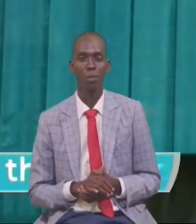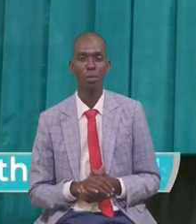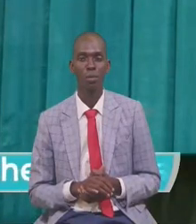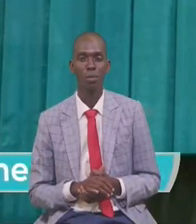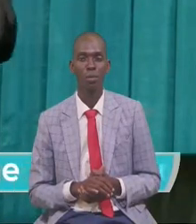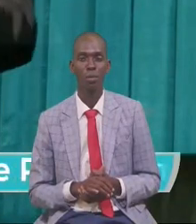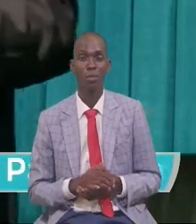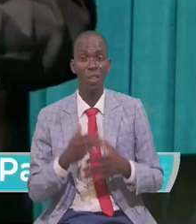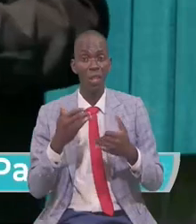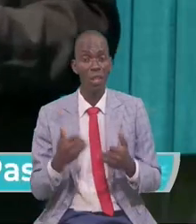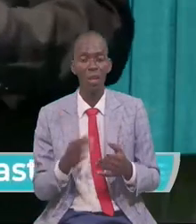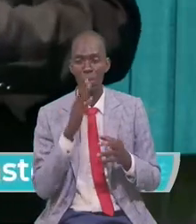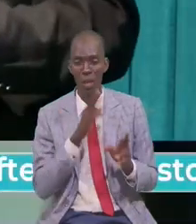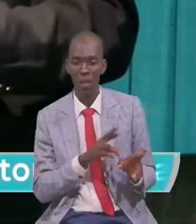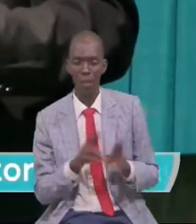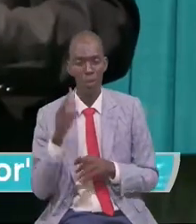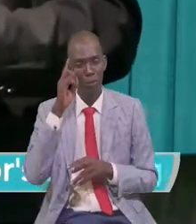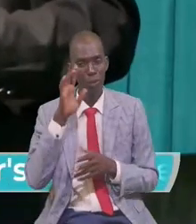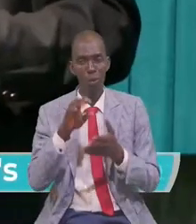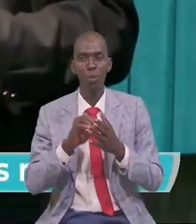Préparez-vous votre miracle.